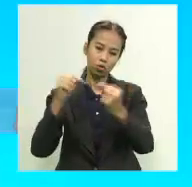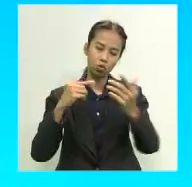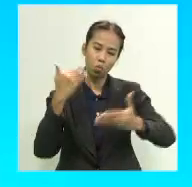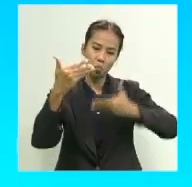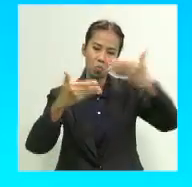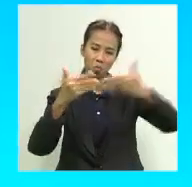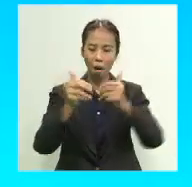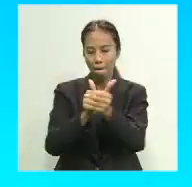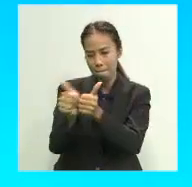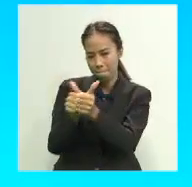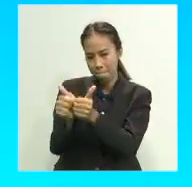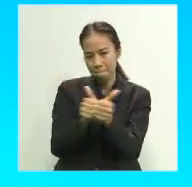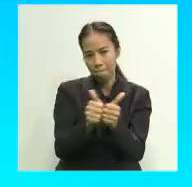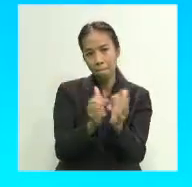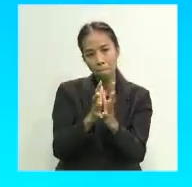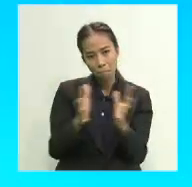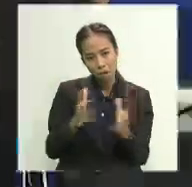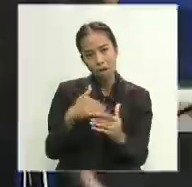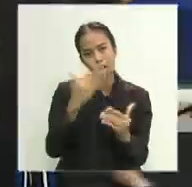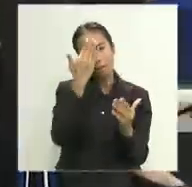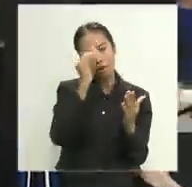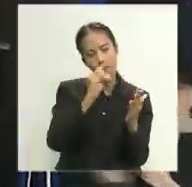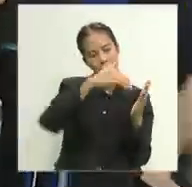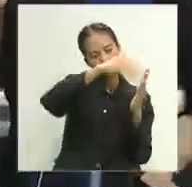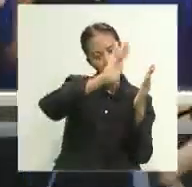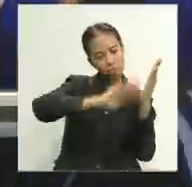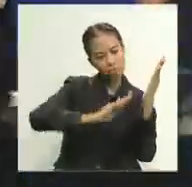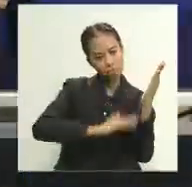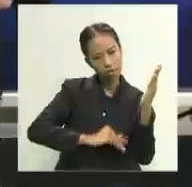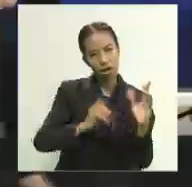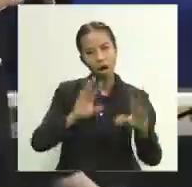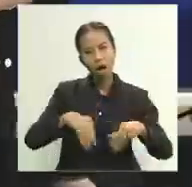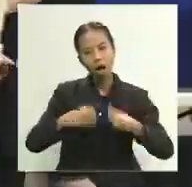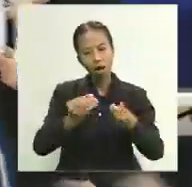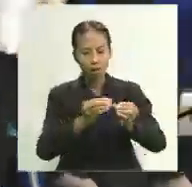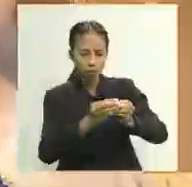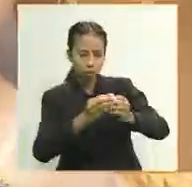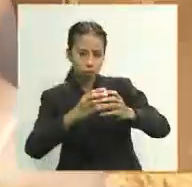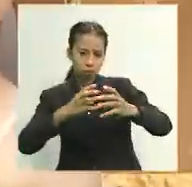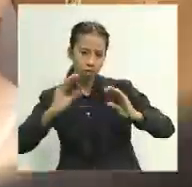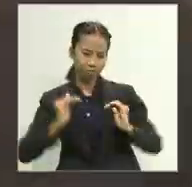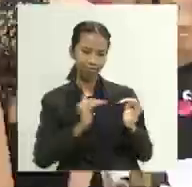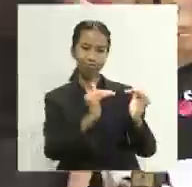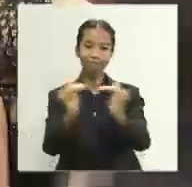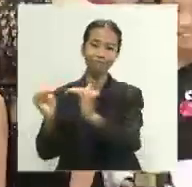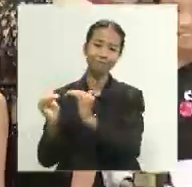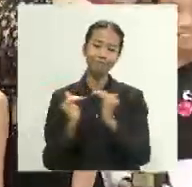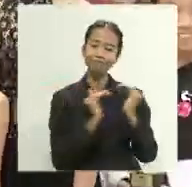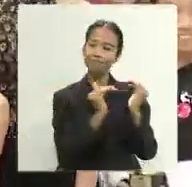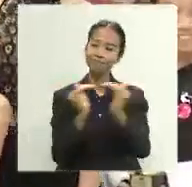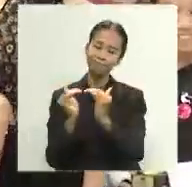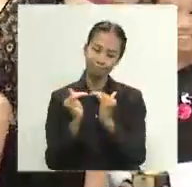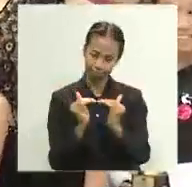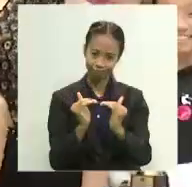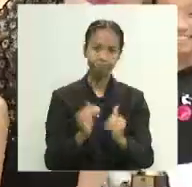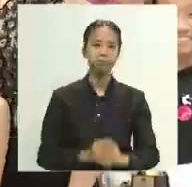ให้มากขึ้นเน้นกระจายลงสู่กลุ่มทุกภูมิภาคนะครับให้เติบโตอย่างเท่าเทียมกันมุ่งหวังที่จะลดความเหลื่อมล้ำในทุกมิ